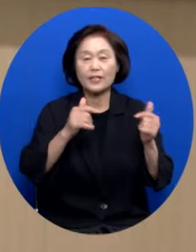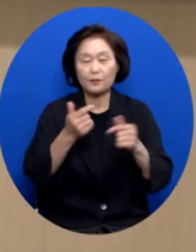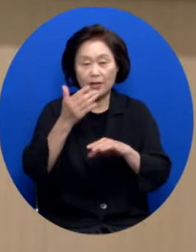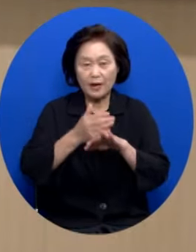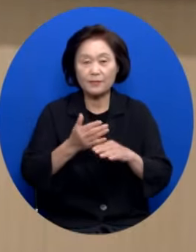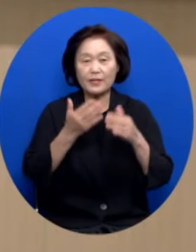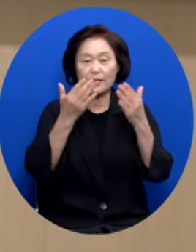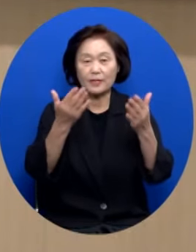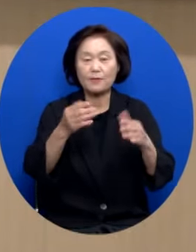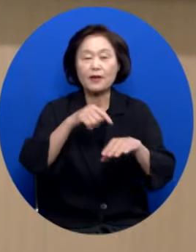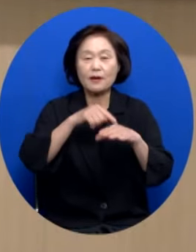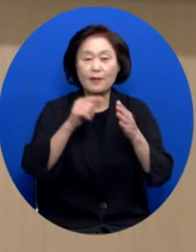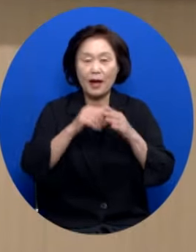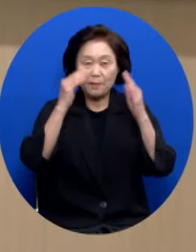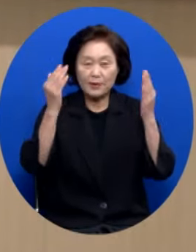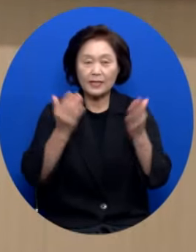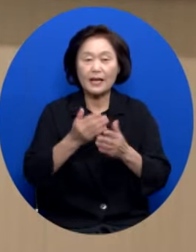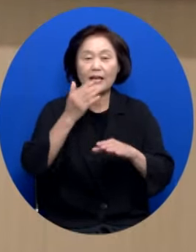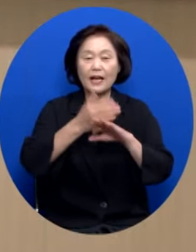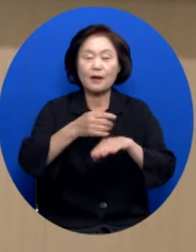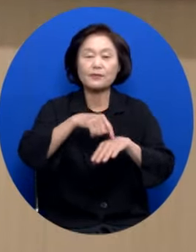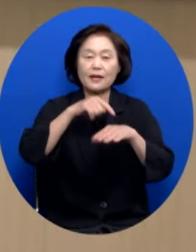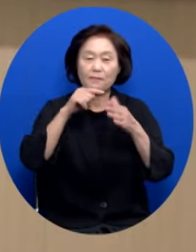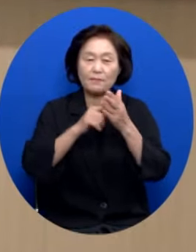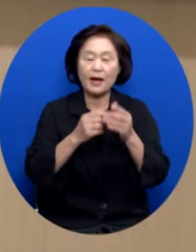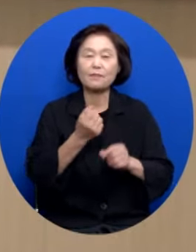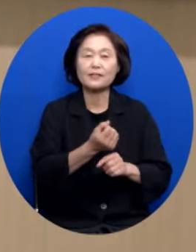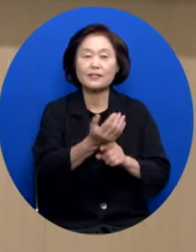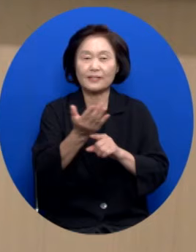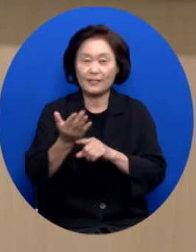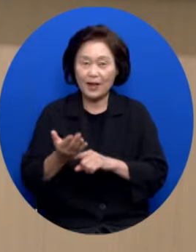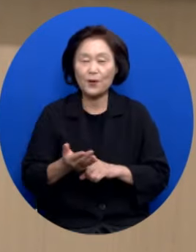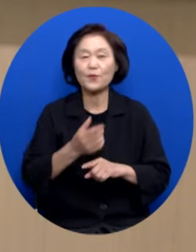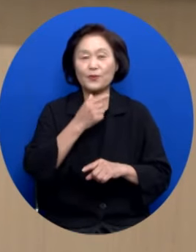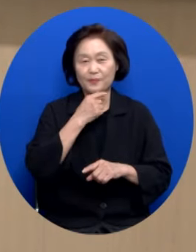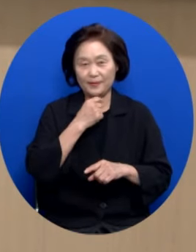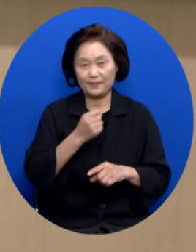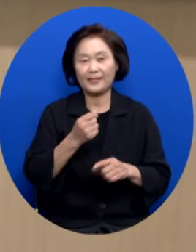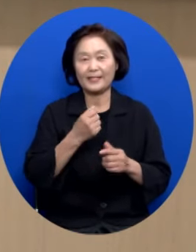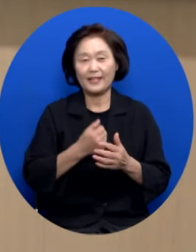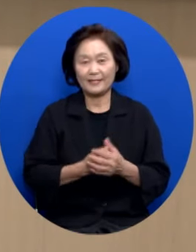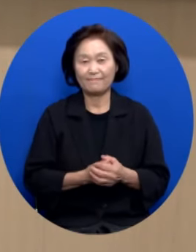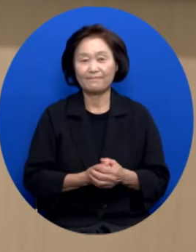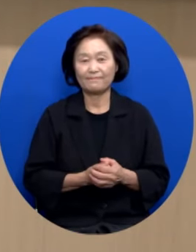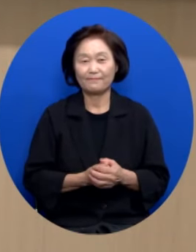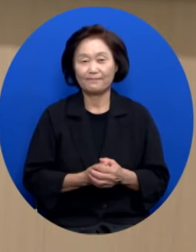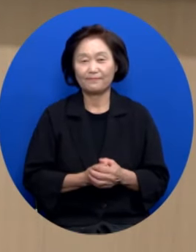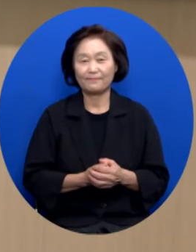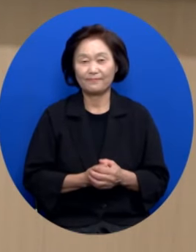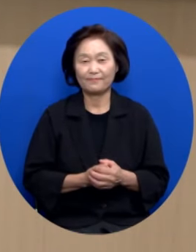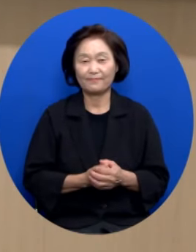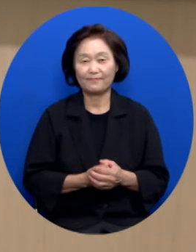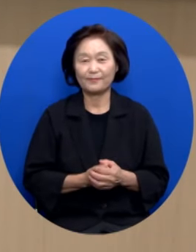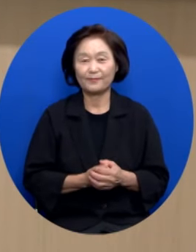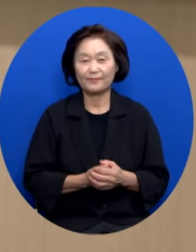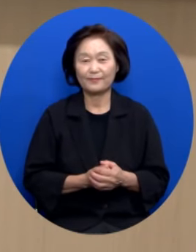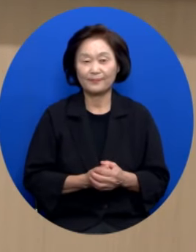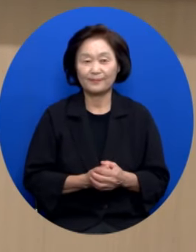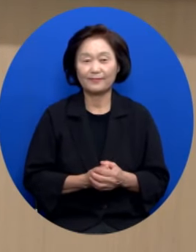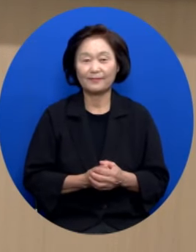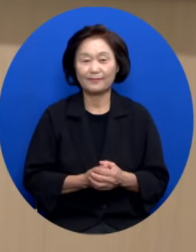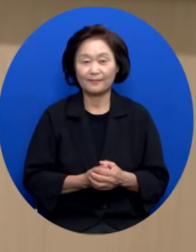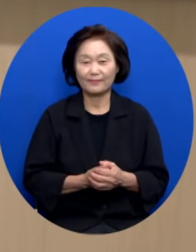Благодарим Бога за центр Хетпуль, за всех служителей, волонтеров. Верим, что Бог